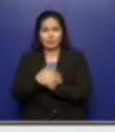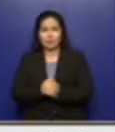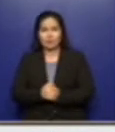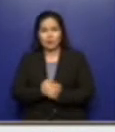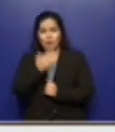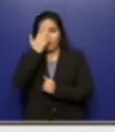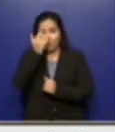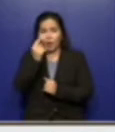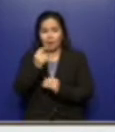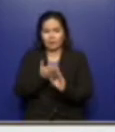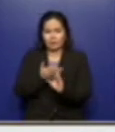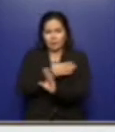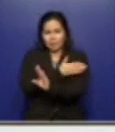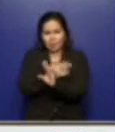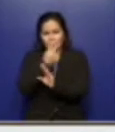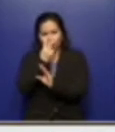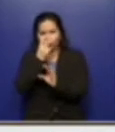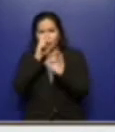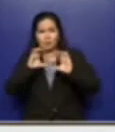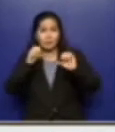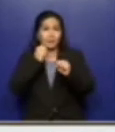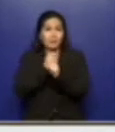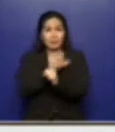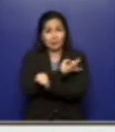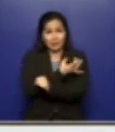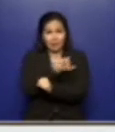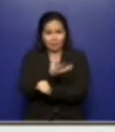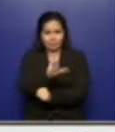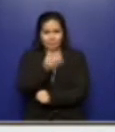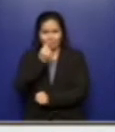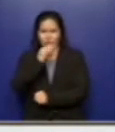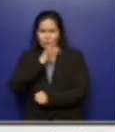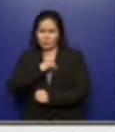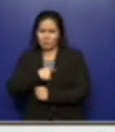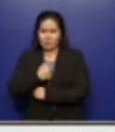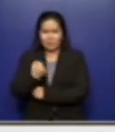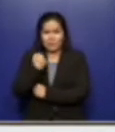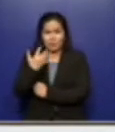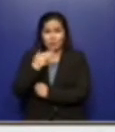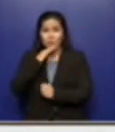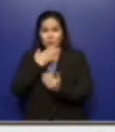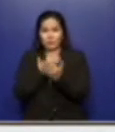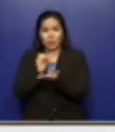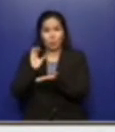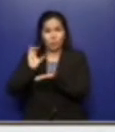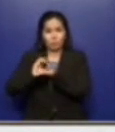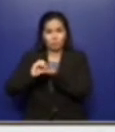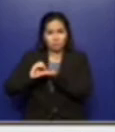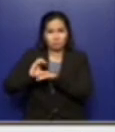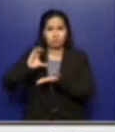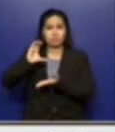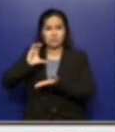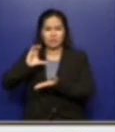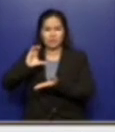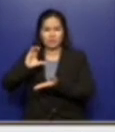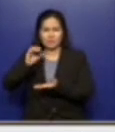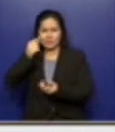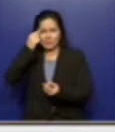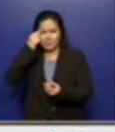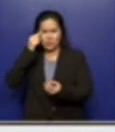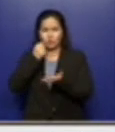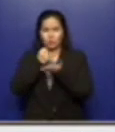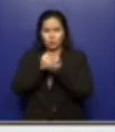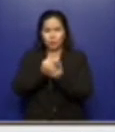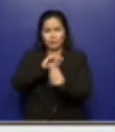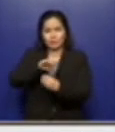เป็นผลงานที่ผ่านมาของรัฐบาลดิฉันว่าต่อให้งบประมาณมากกว่านี้ก็คงไม่สามารถที่จะท